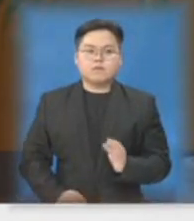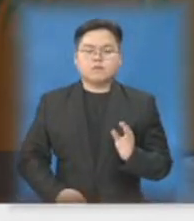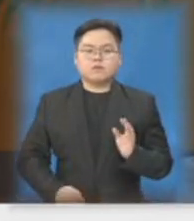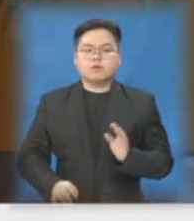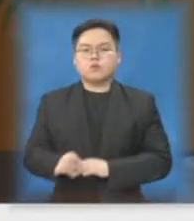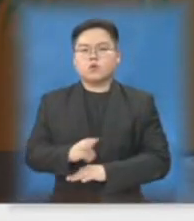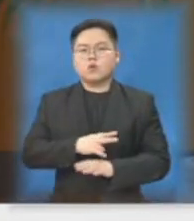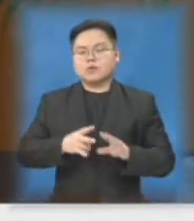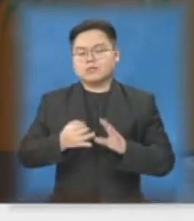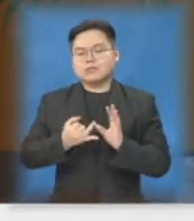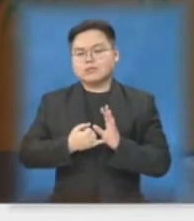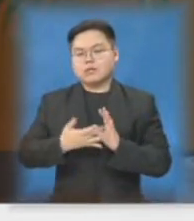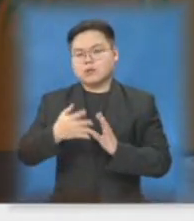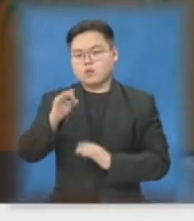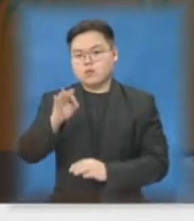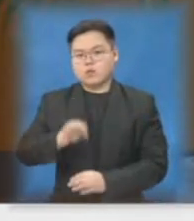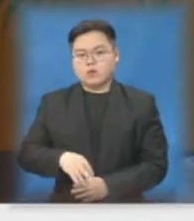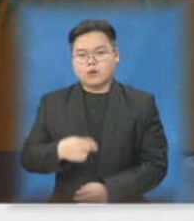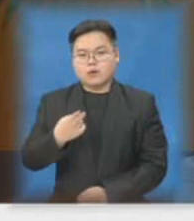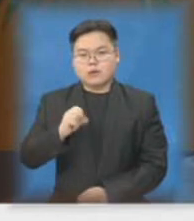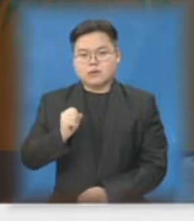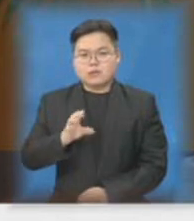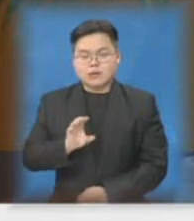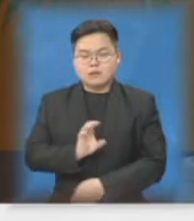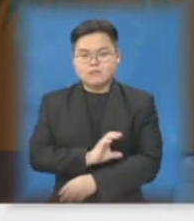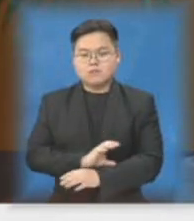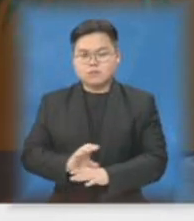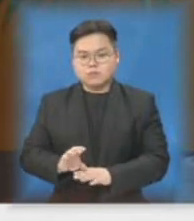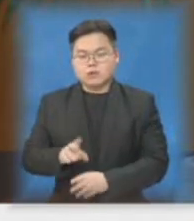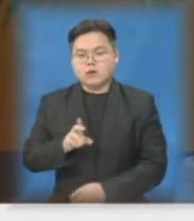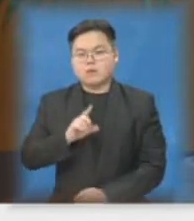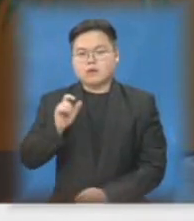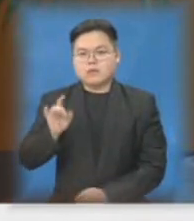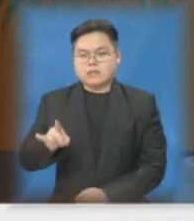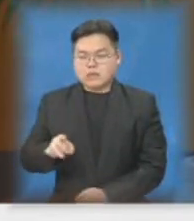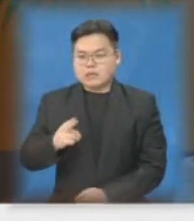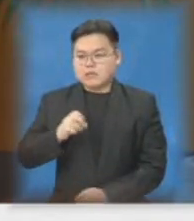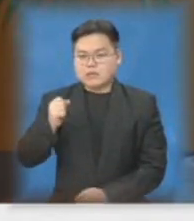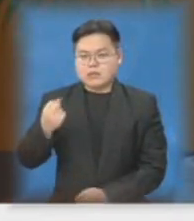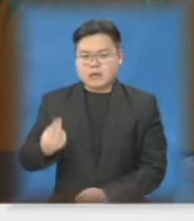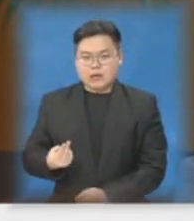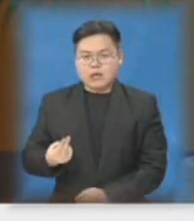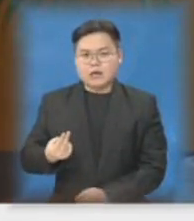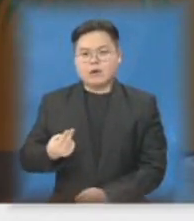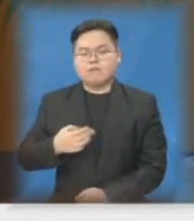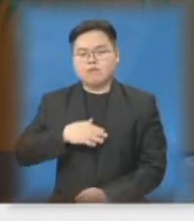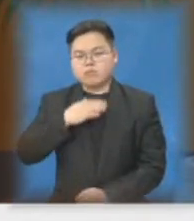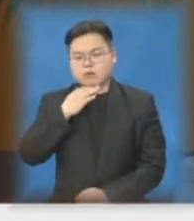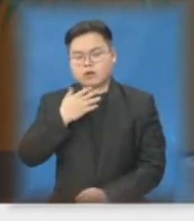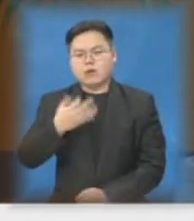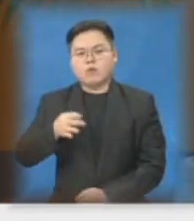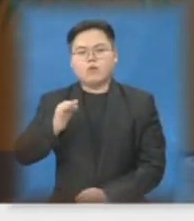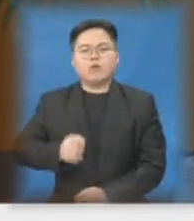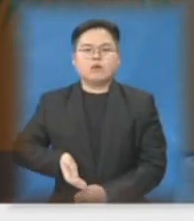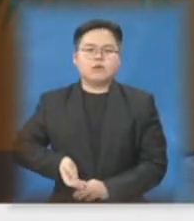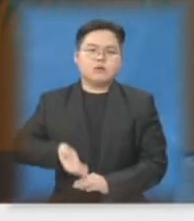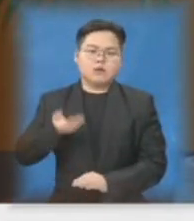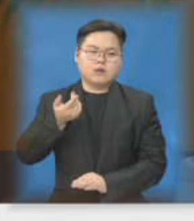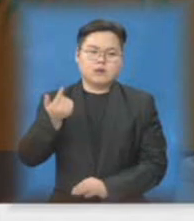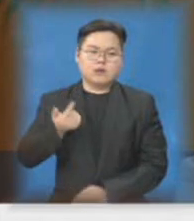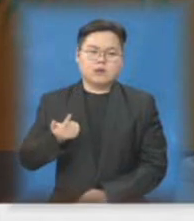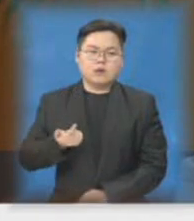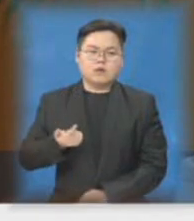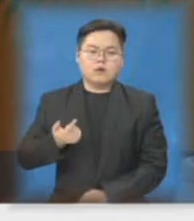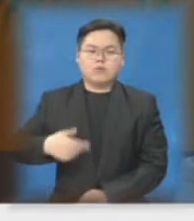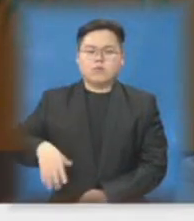цэсэн бүрхүүлтэй элчээрийн багтаамж даац 50% хэтэрсэн. За тэгээд одоо нийт нутгийн